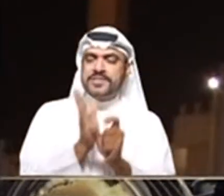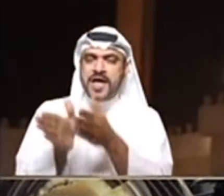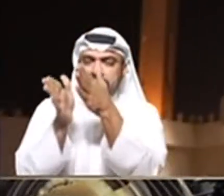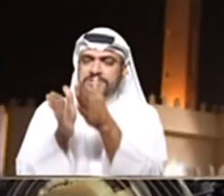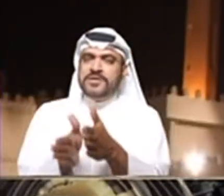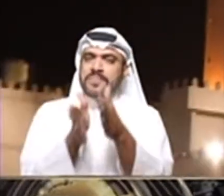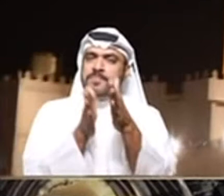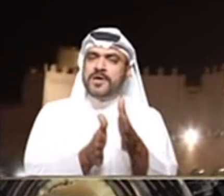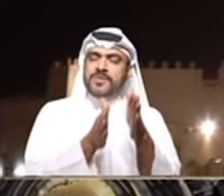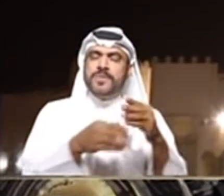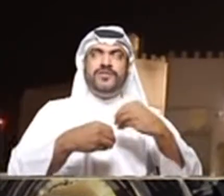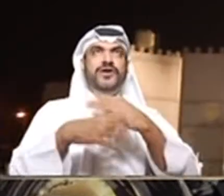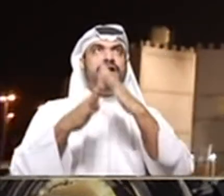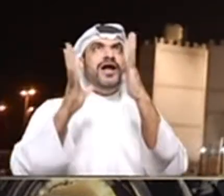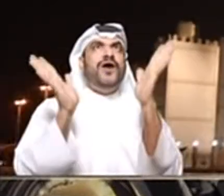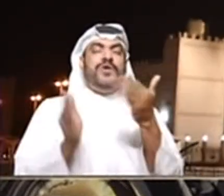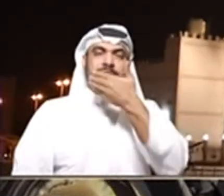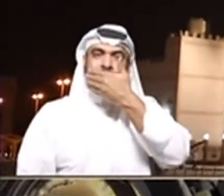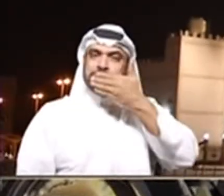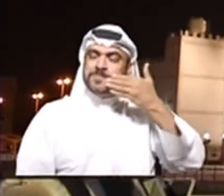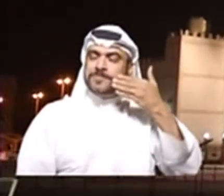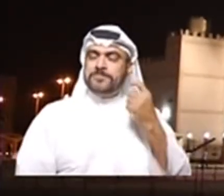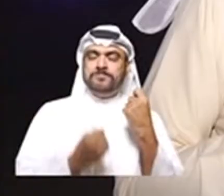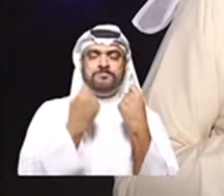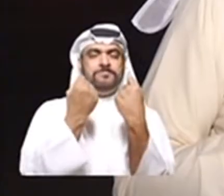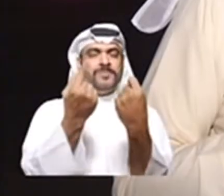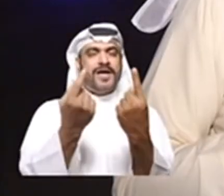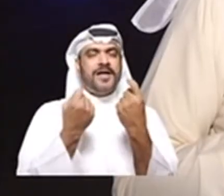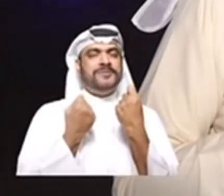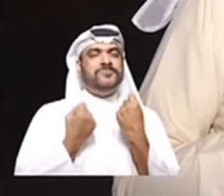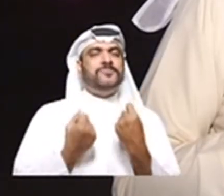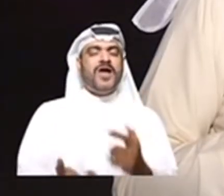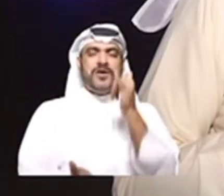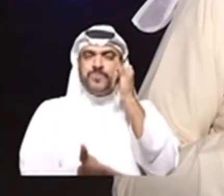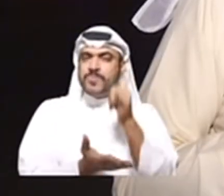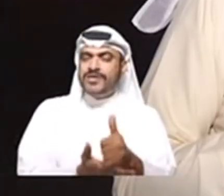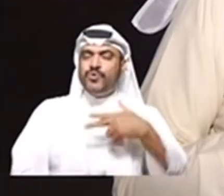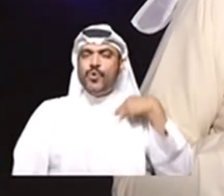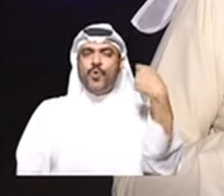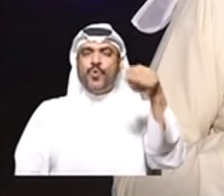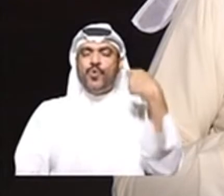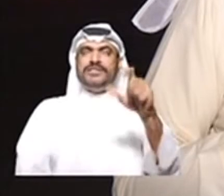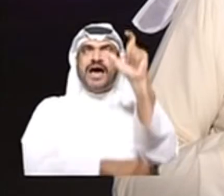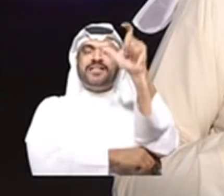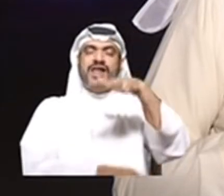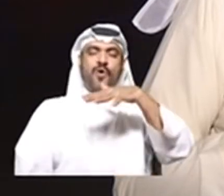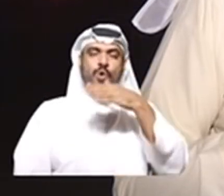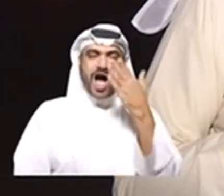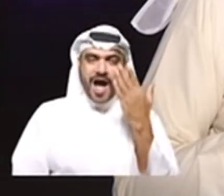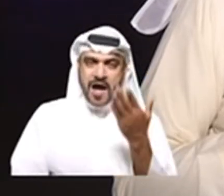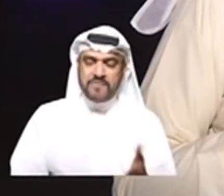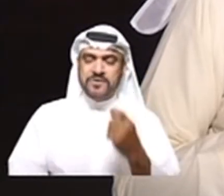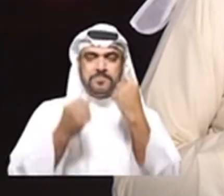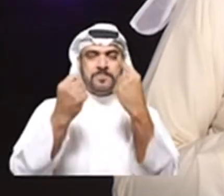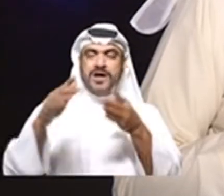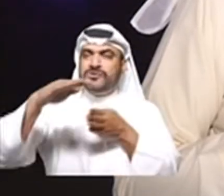الاجواء الرمضانيه فيها. جهود حثيثه تقوم بها وزاره الاوقاف والشؤون الاسلاميه لمتابعه سير العمل في